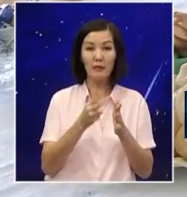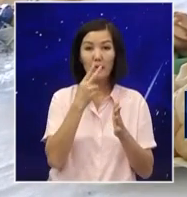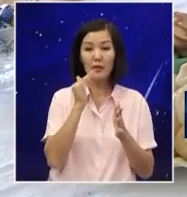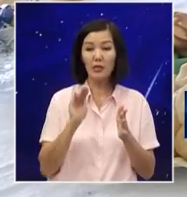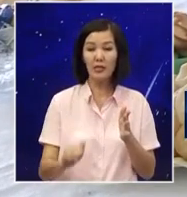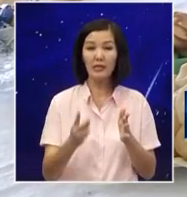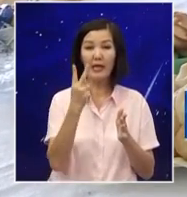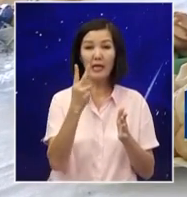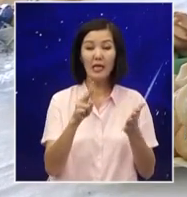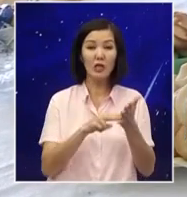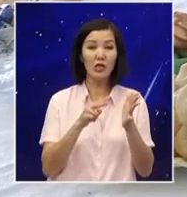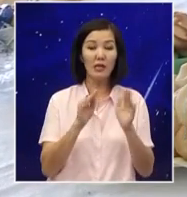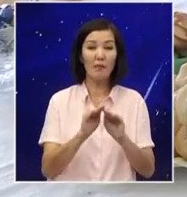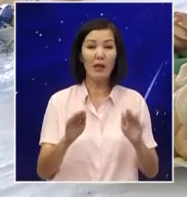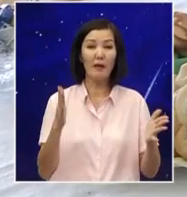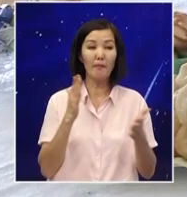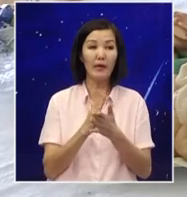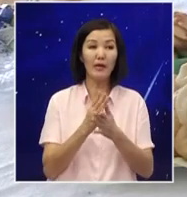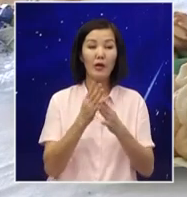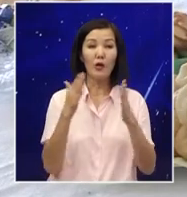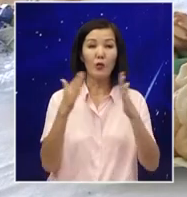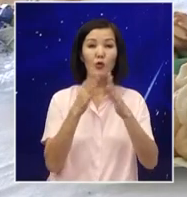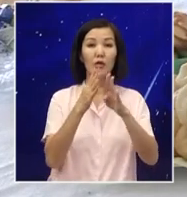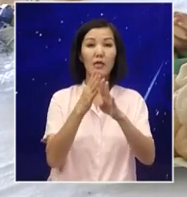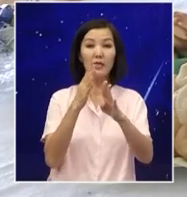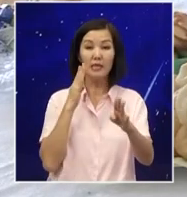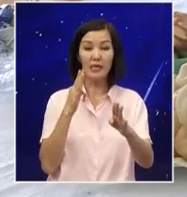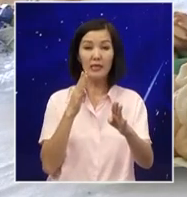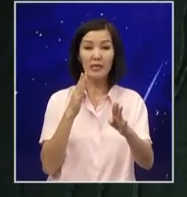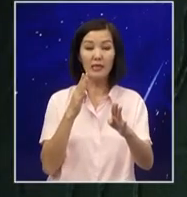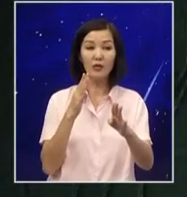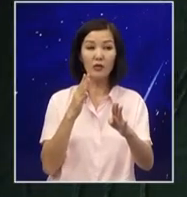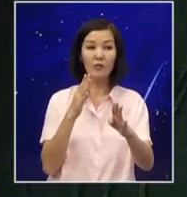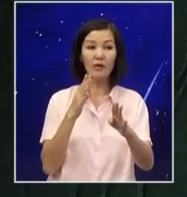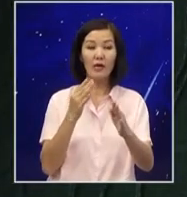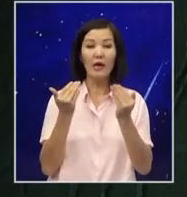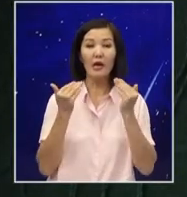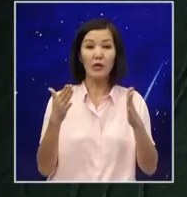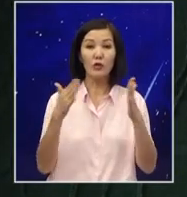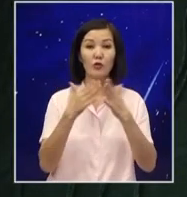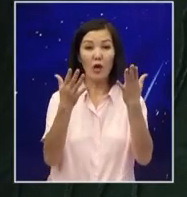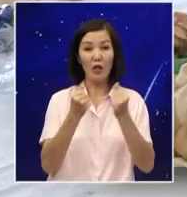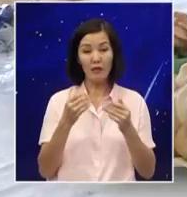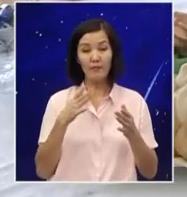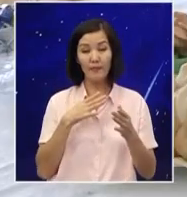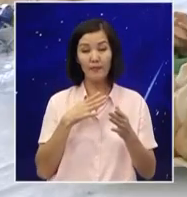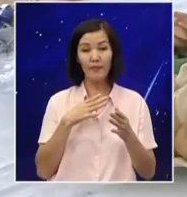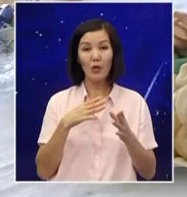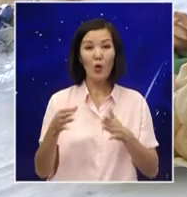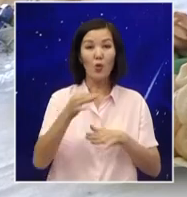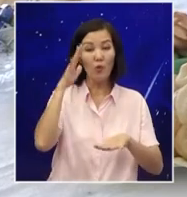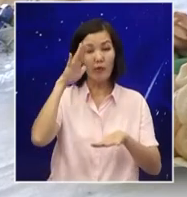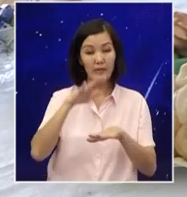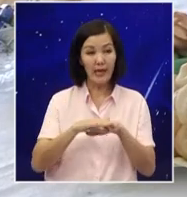Жеті баланың анасымын. Міне осындай кезекке тұрудың арқасында жеті баламен осы баспаналы болып отырмыз. Облыс